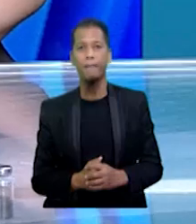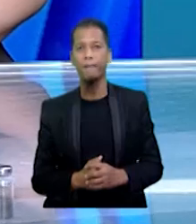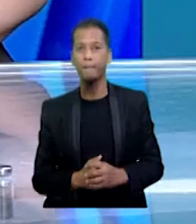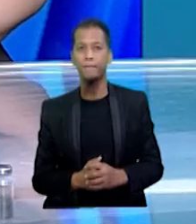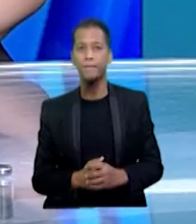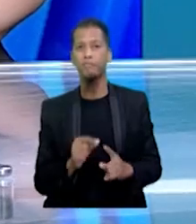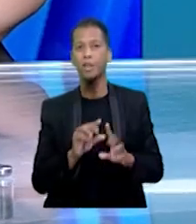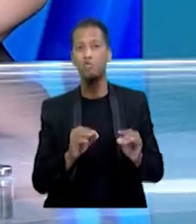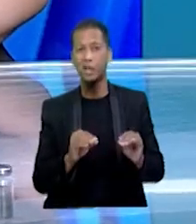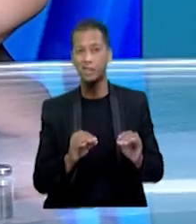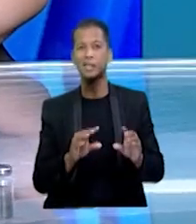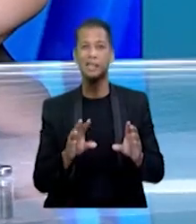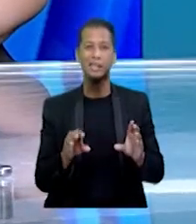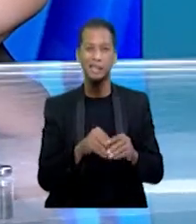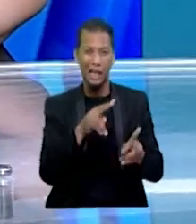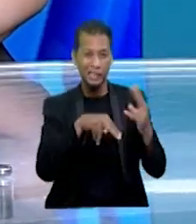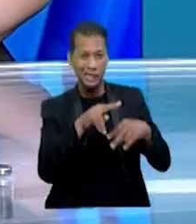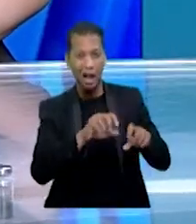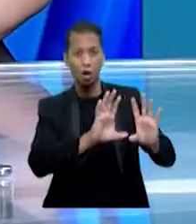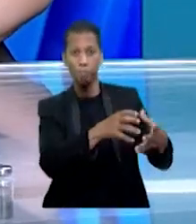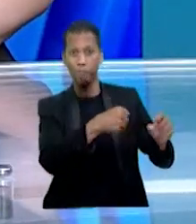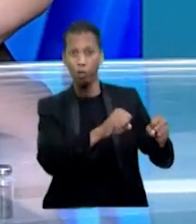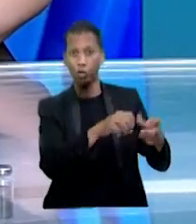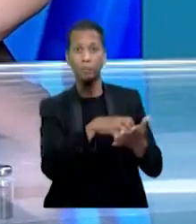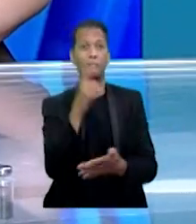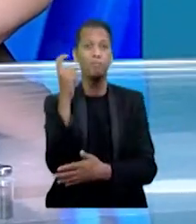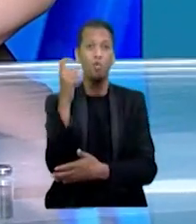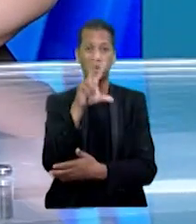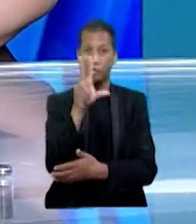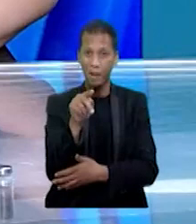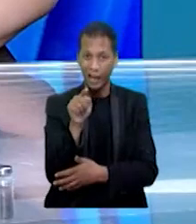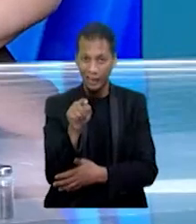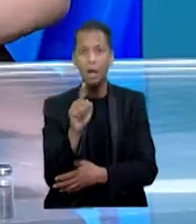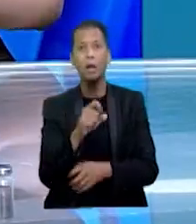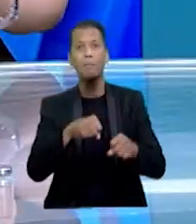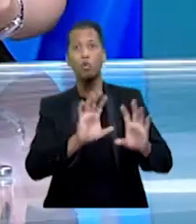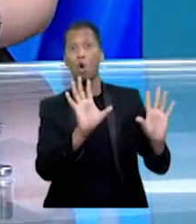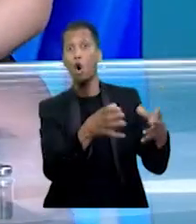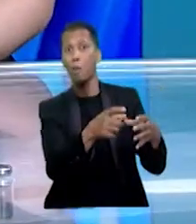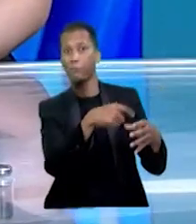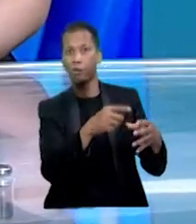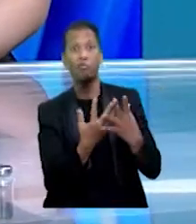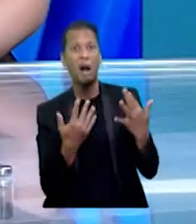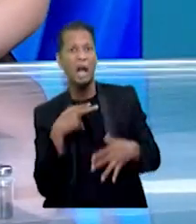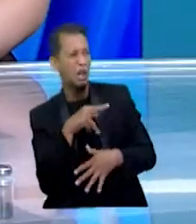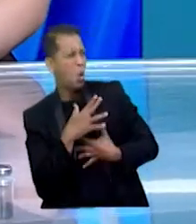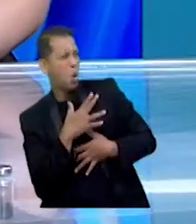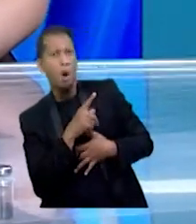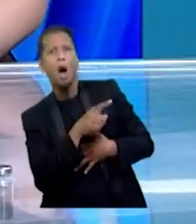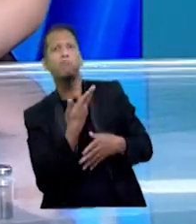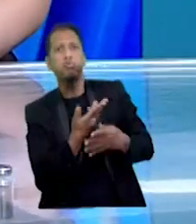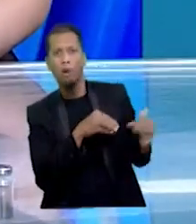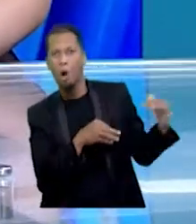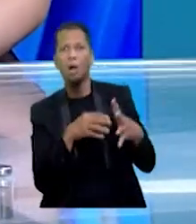pemirsa petugas gabungan menggelar razia geng motor di wilayah Bogor Jawa Barat keberadaan geng motor meresahkan warga karena kerap terlibat